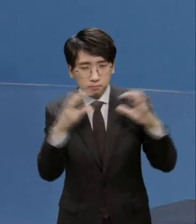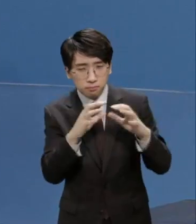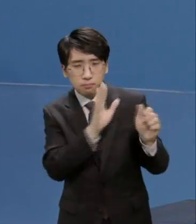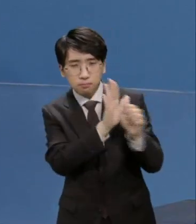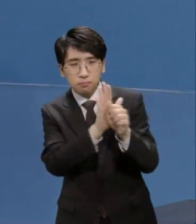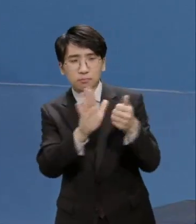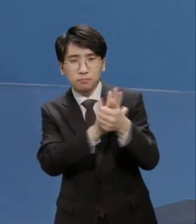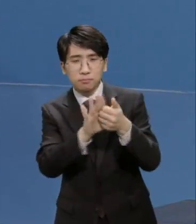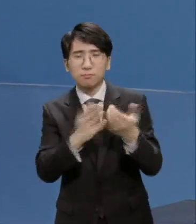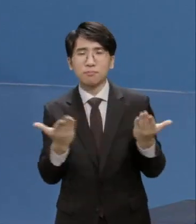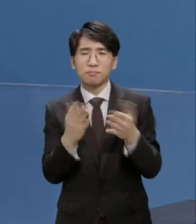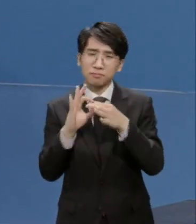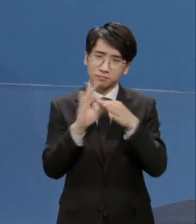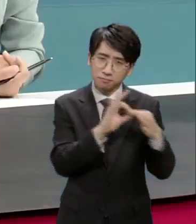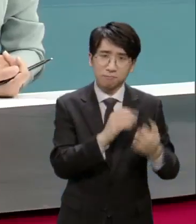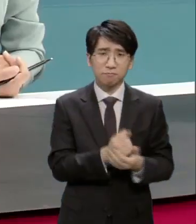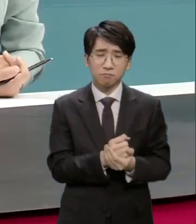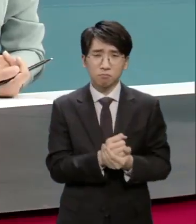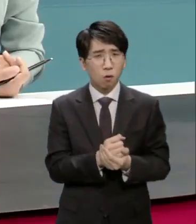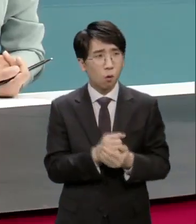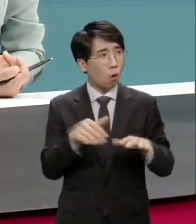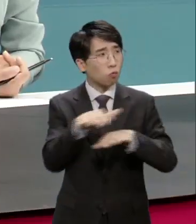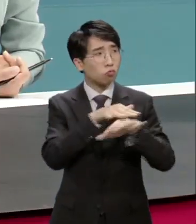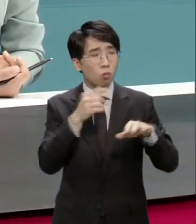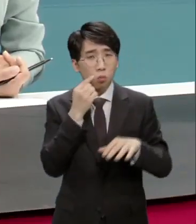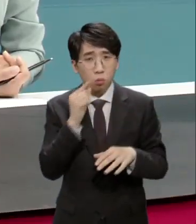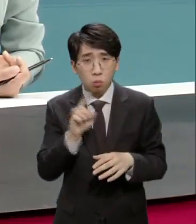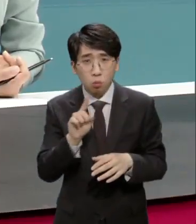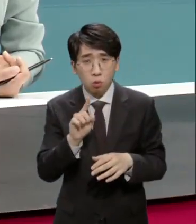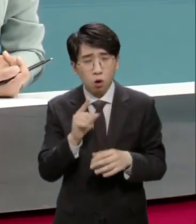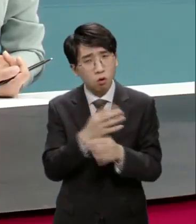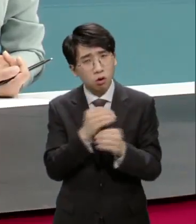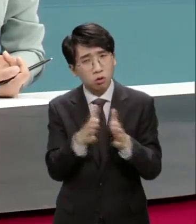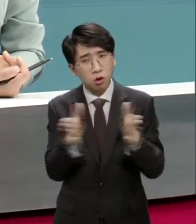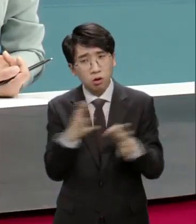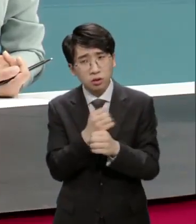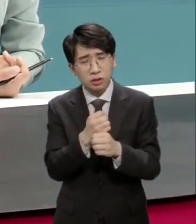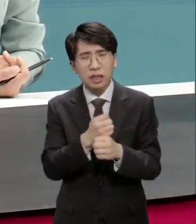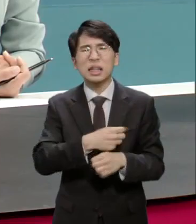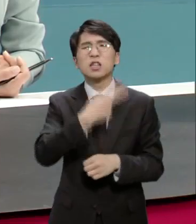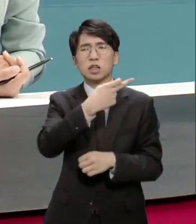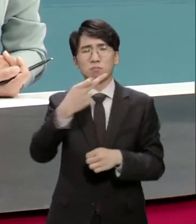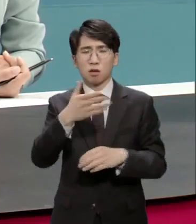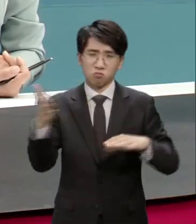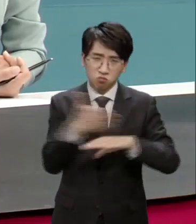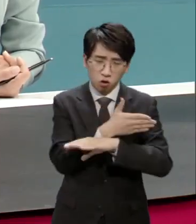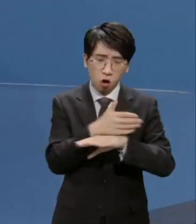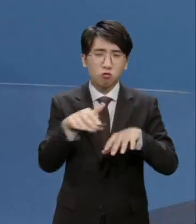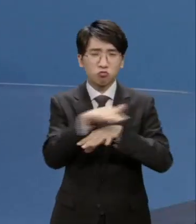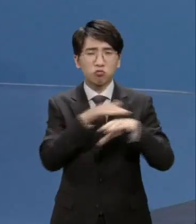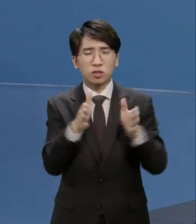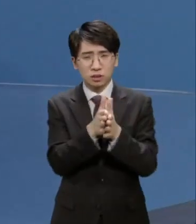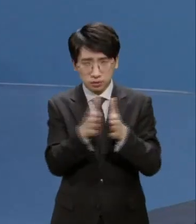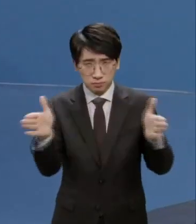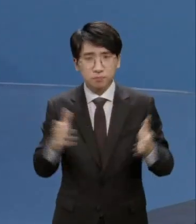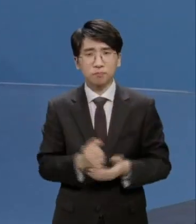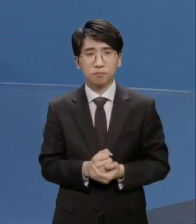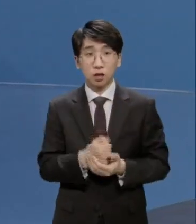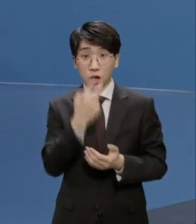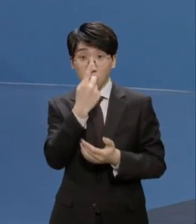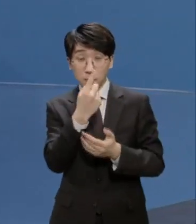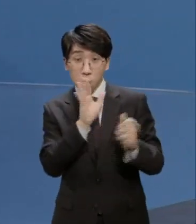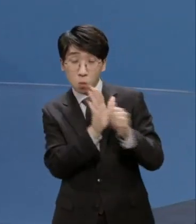보시면 됩니다. 언제부터 운영이 되신 거예요? 2012년부터 운영을 하고 있고요. 네. 경비 노동자들이랑 만나서 모임을 운영하는 건 2014년부터 하고